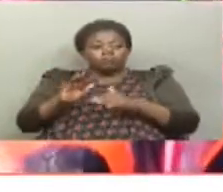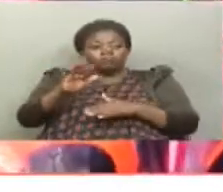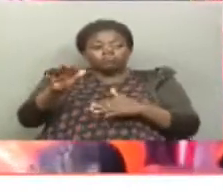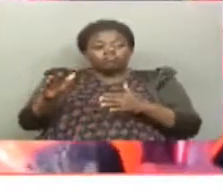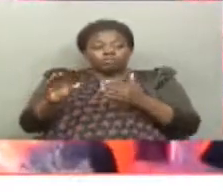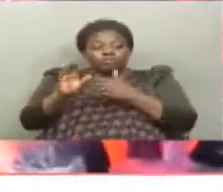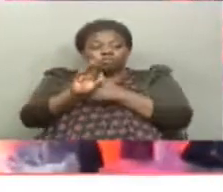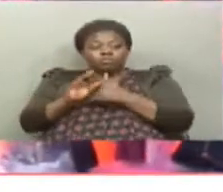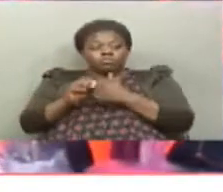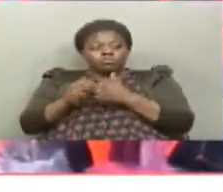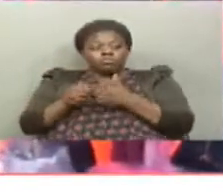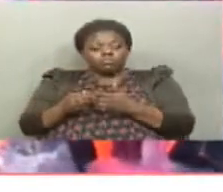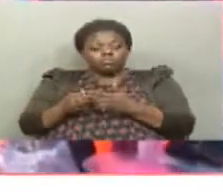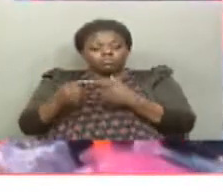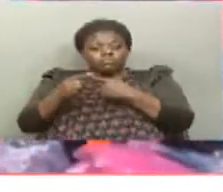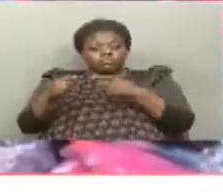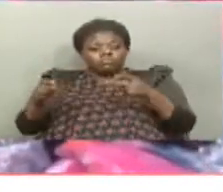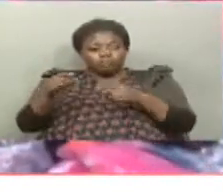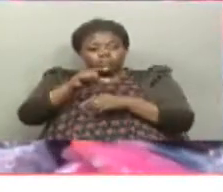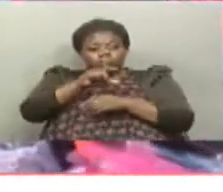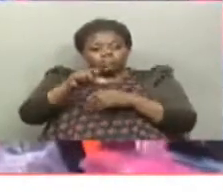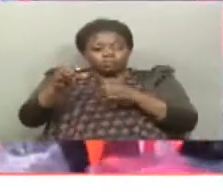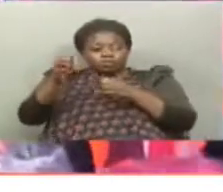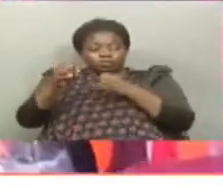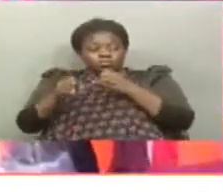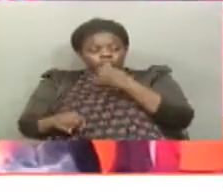byegwanga ebyenjawulo buli weekend.